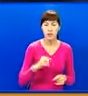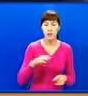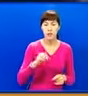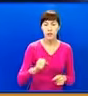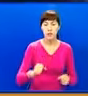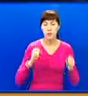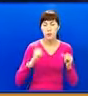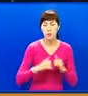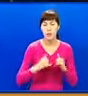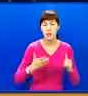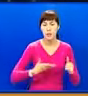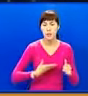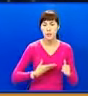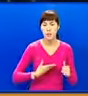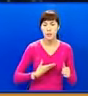спорттарды жаңғыртса,